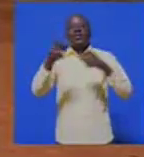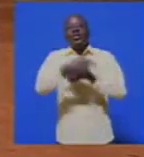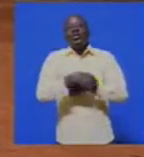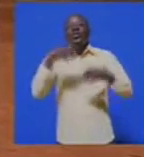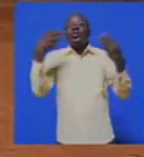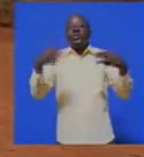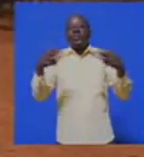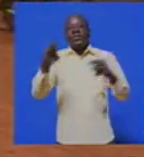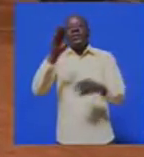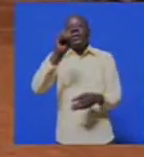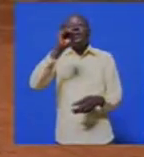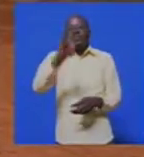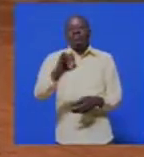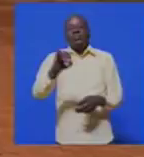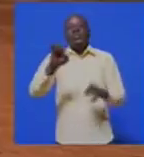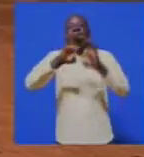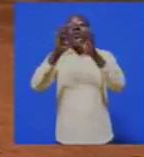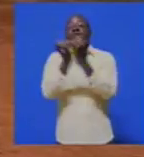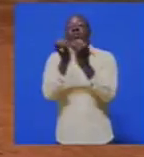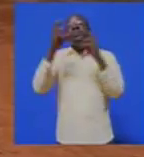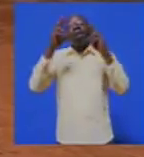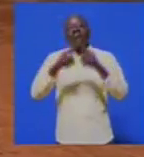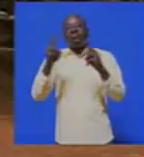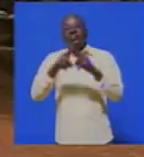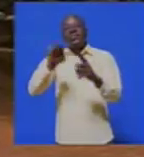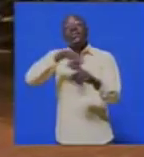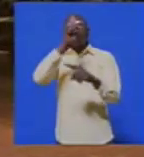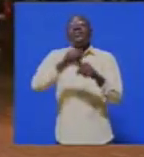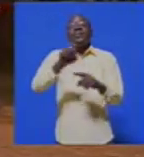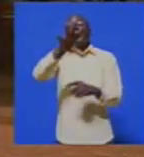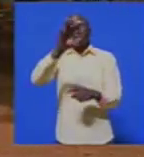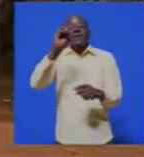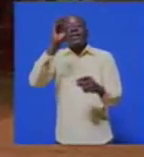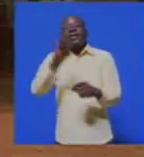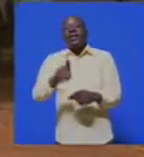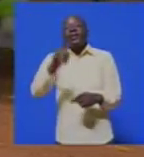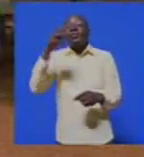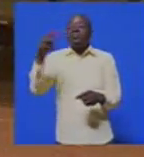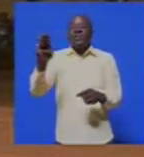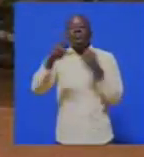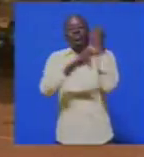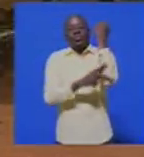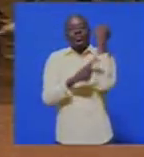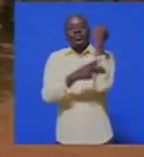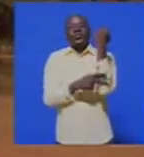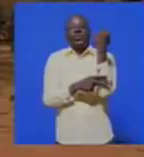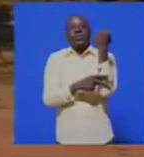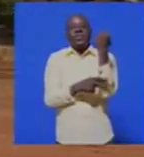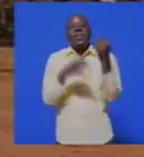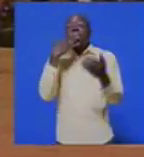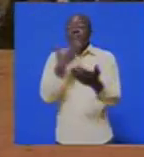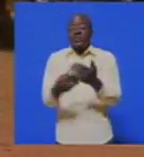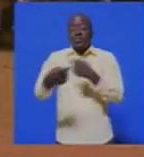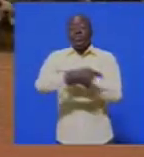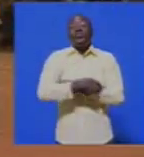Soa, une commune rurale située à environ une cinquantaine de kilomètres de Koudougou. Et bien que ce soit jour de